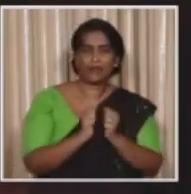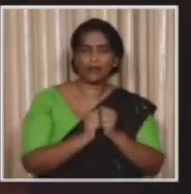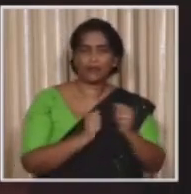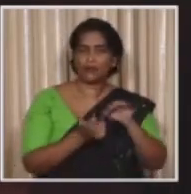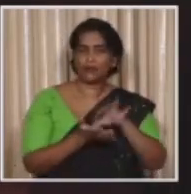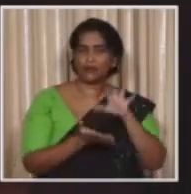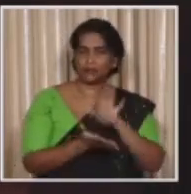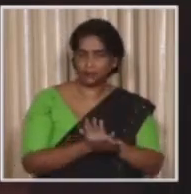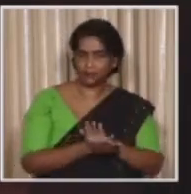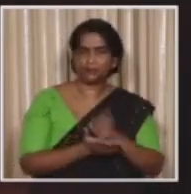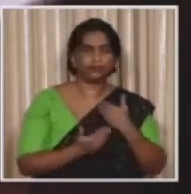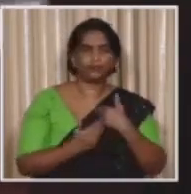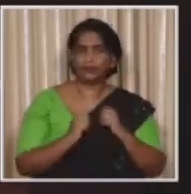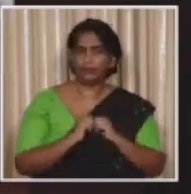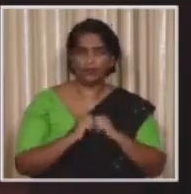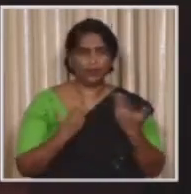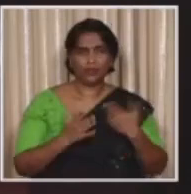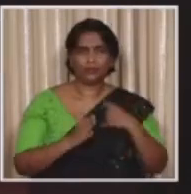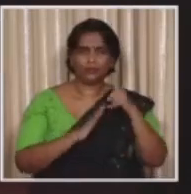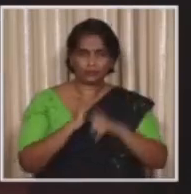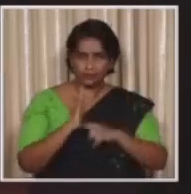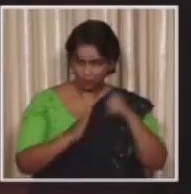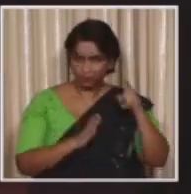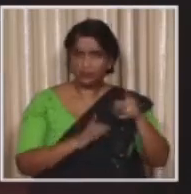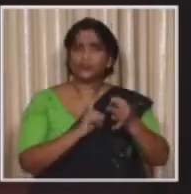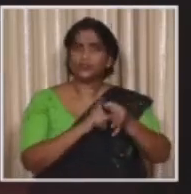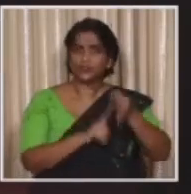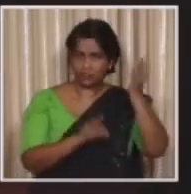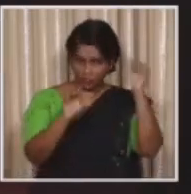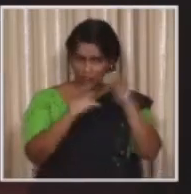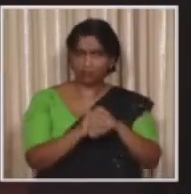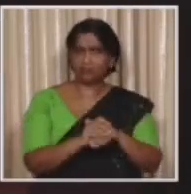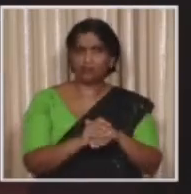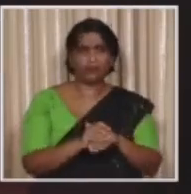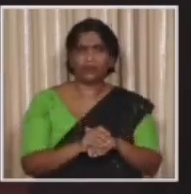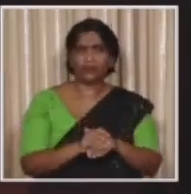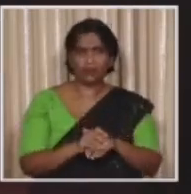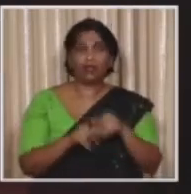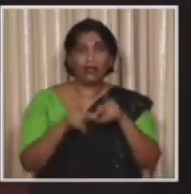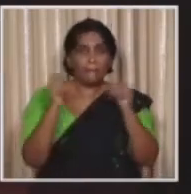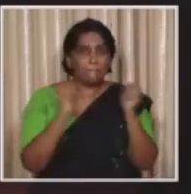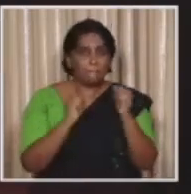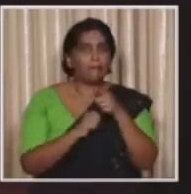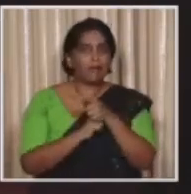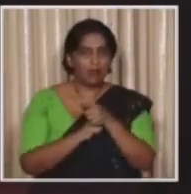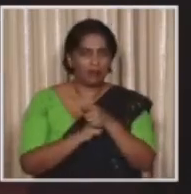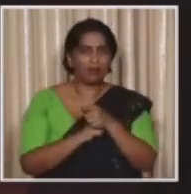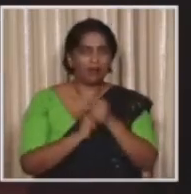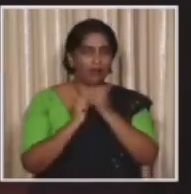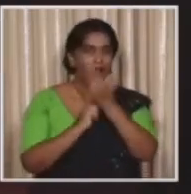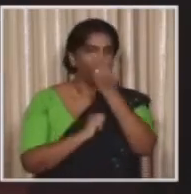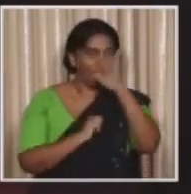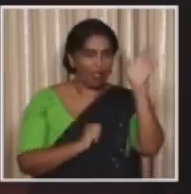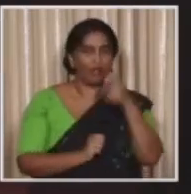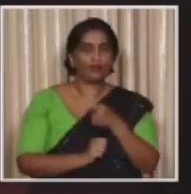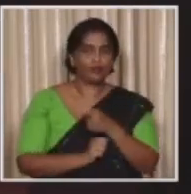ගන්න. ඒ නිසා අපිට වැඩක් නැහැ. ජනක රත්නායක ජනාධිපතිවරණයට ඉල්ලනවා. මම හිතන්නේ ඒකට කලබල වෙලා තමයි මිනිහම එලවන්න